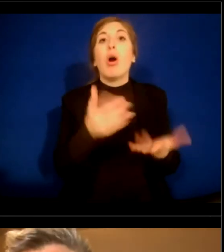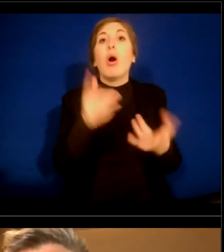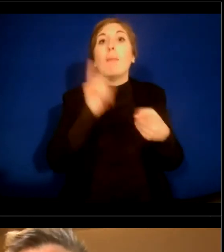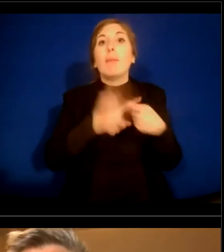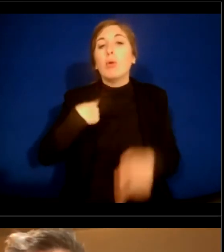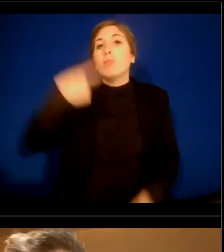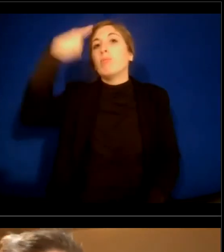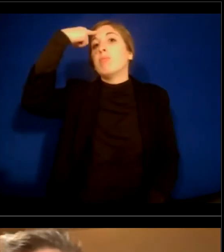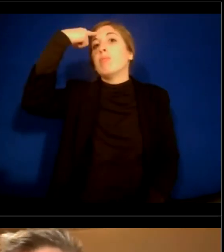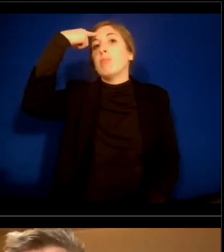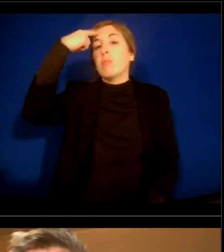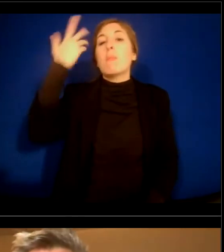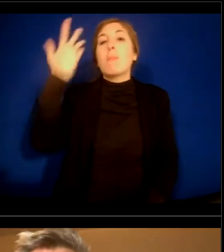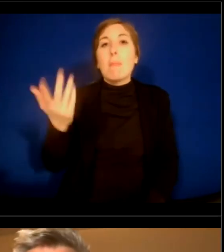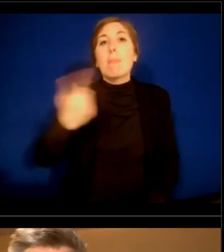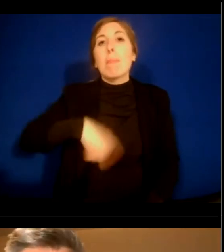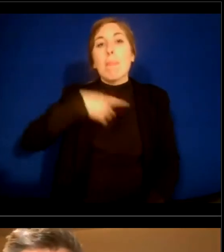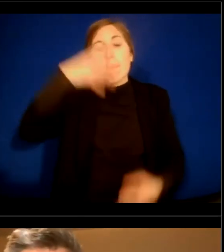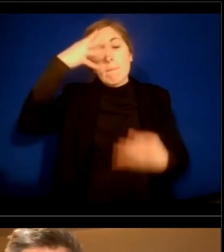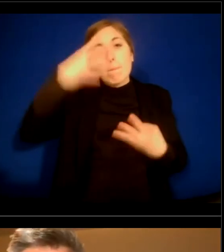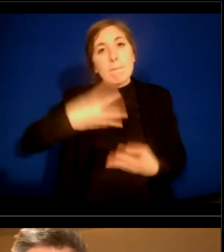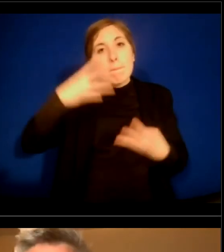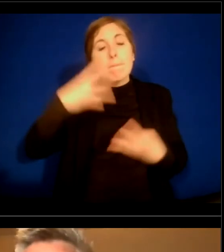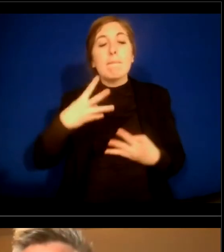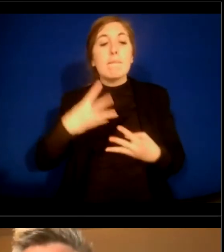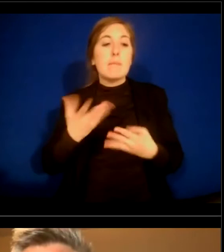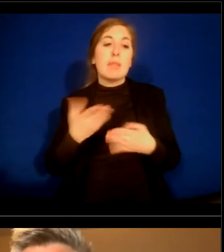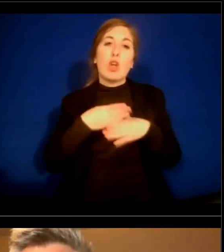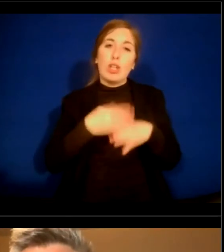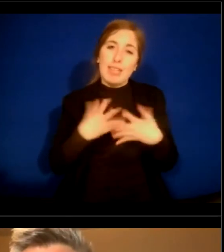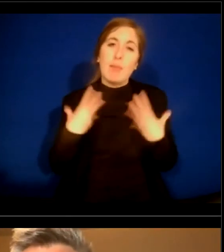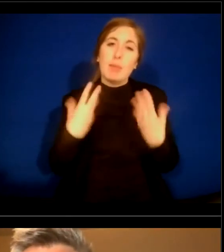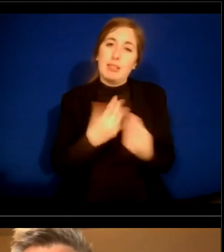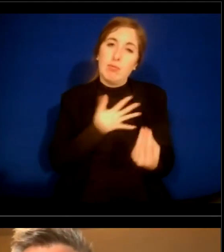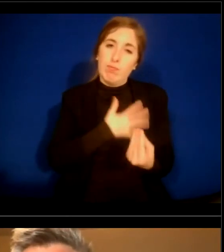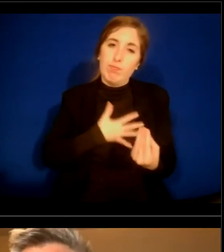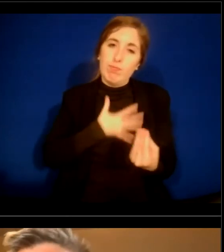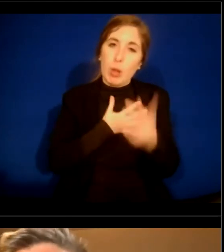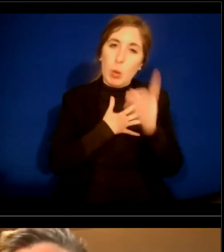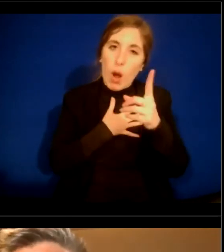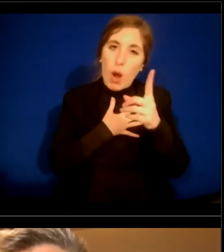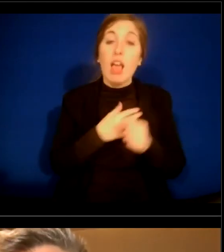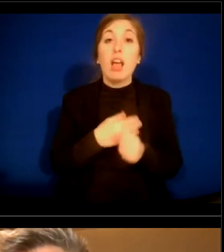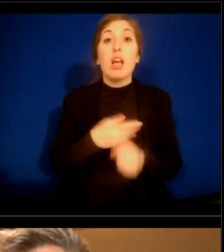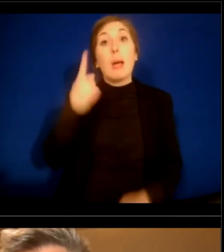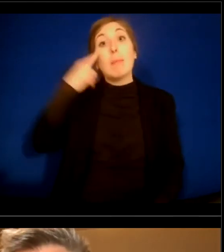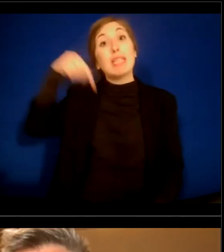energie incanalate nella maniera giusta, insomma, per poter essere utili, no? Perché